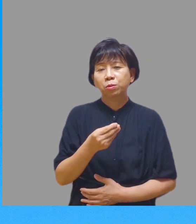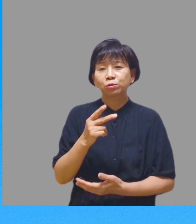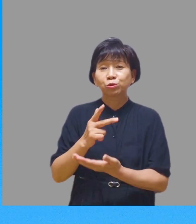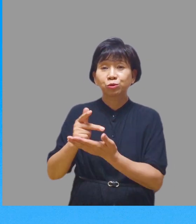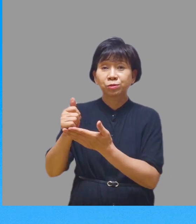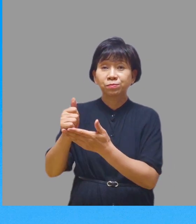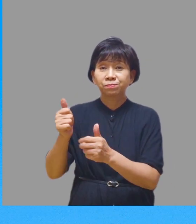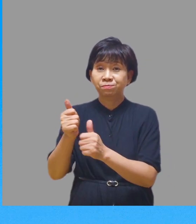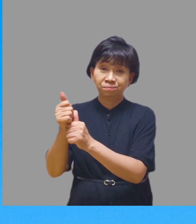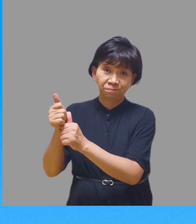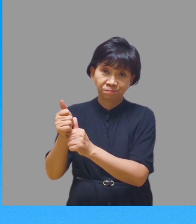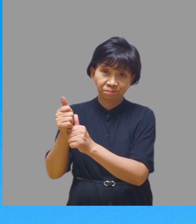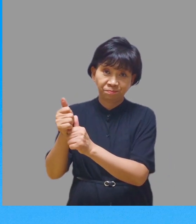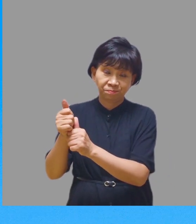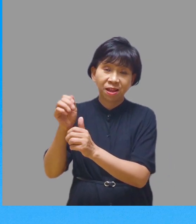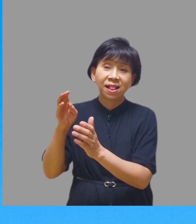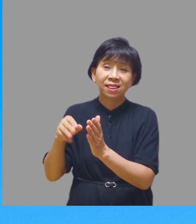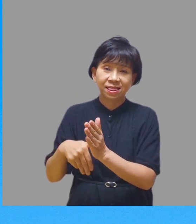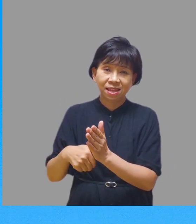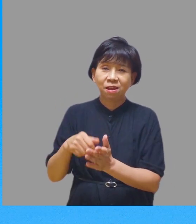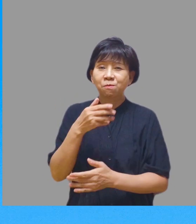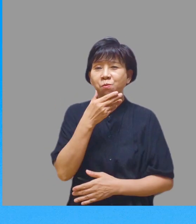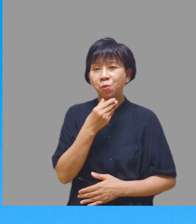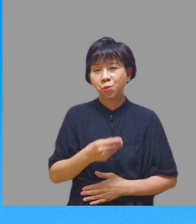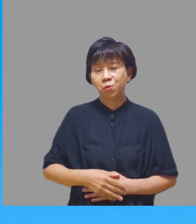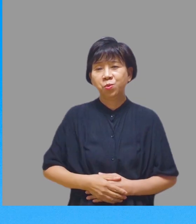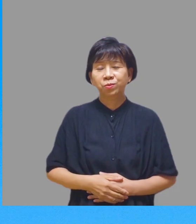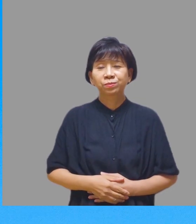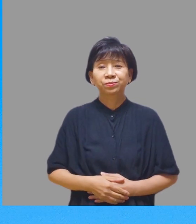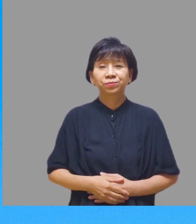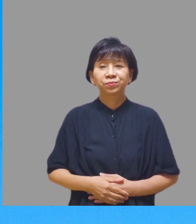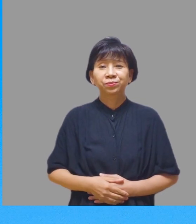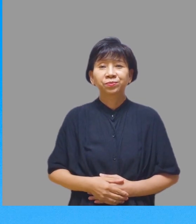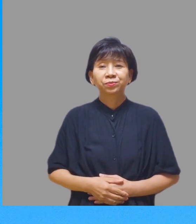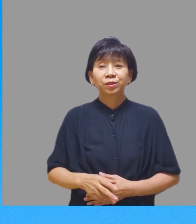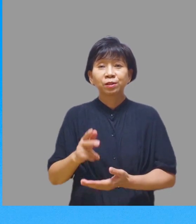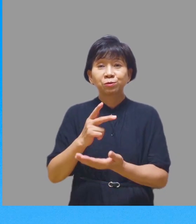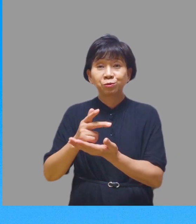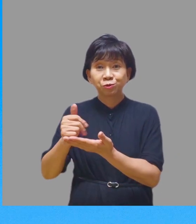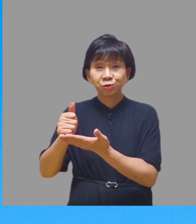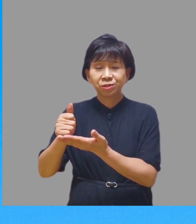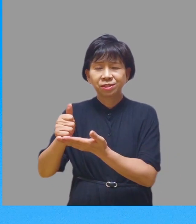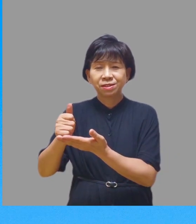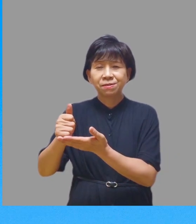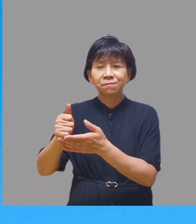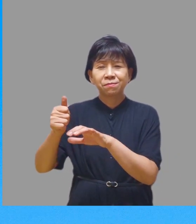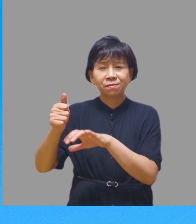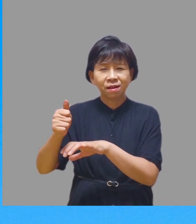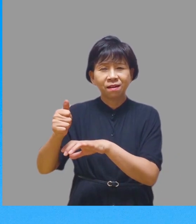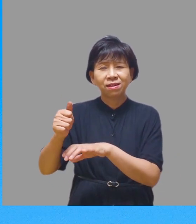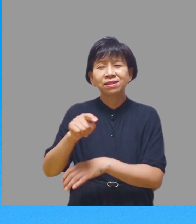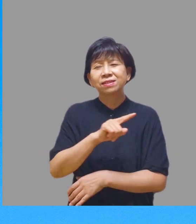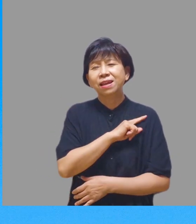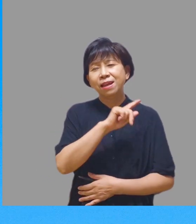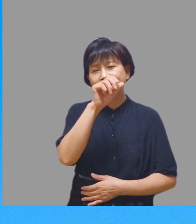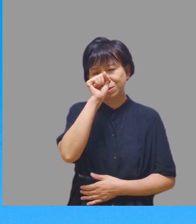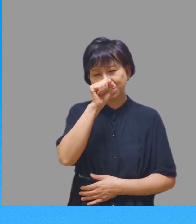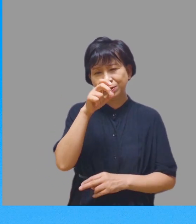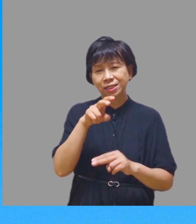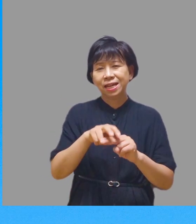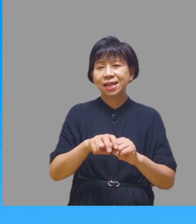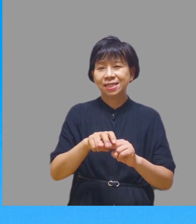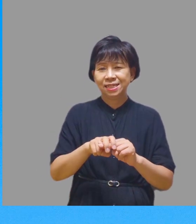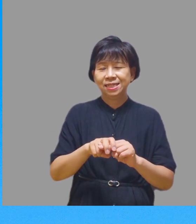주님께 붙어 있어야만 된다 라는 말씀을, 주님 곁이 가장 좋은 자리다라는 말씀을